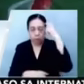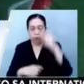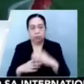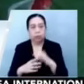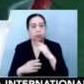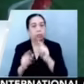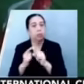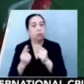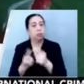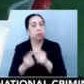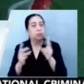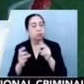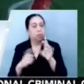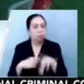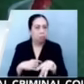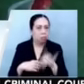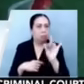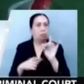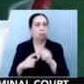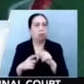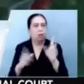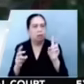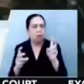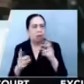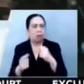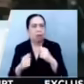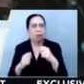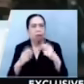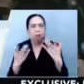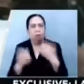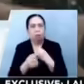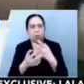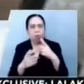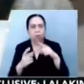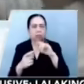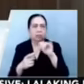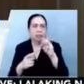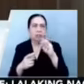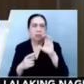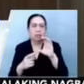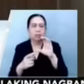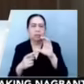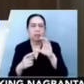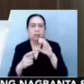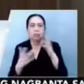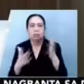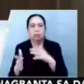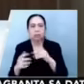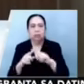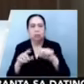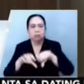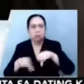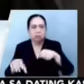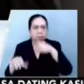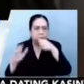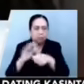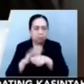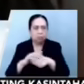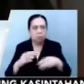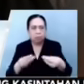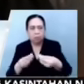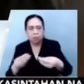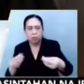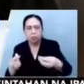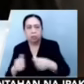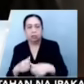umano'y nadiskubring molotov sa roof deck ng kanilang JMC building at mga bolong nakabaon umano sa buhangin. May nakita